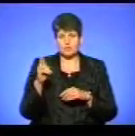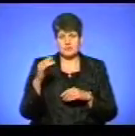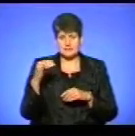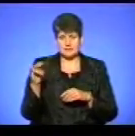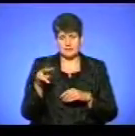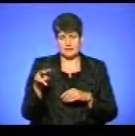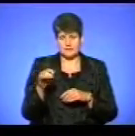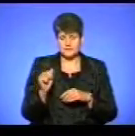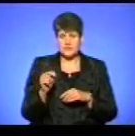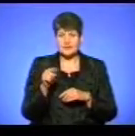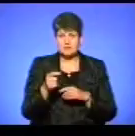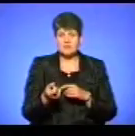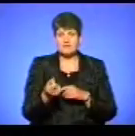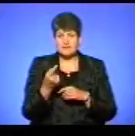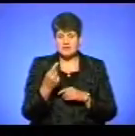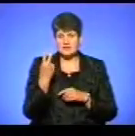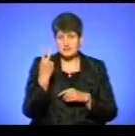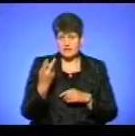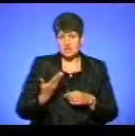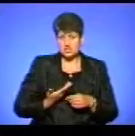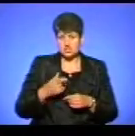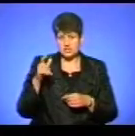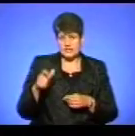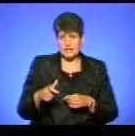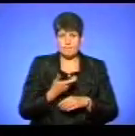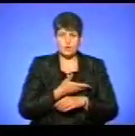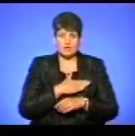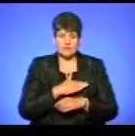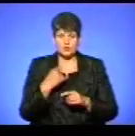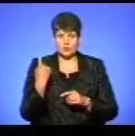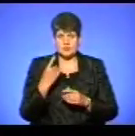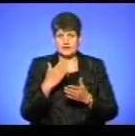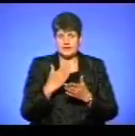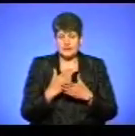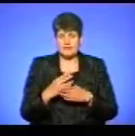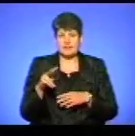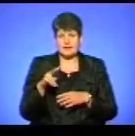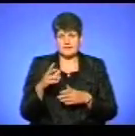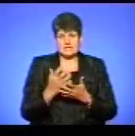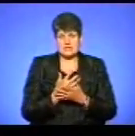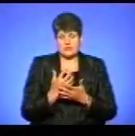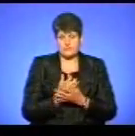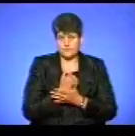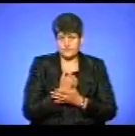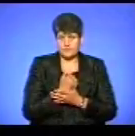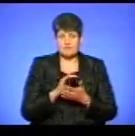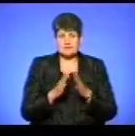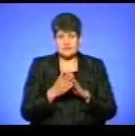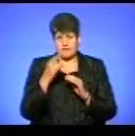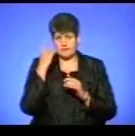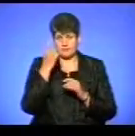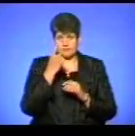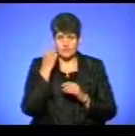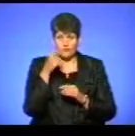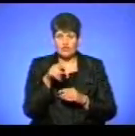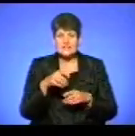Крета повідомив, що ними виявилися два жителі Полтавської області, які перебувають у Ланівцях на заробітках. У стані алкогольного